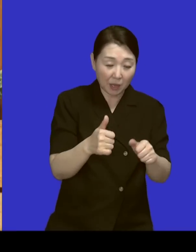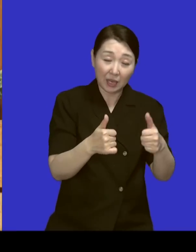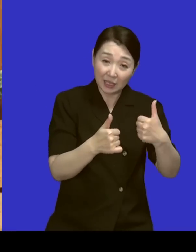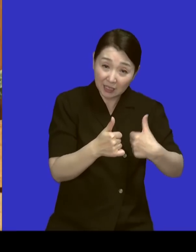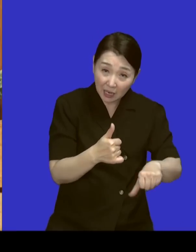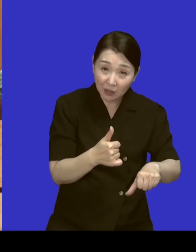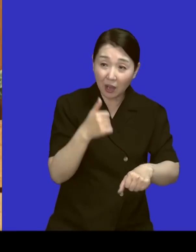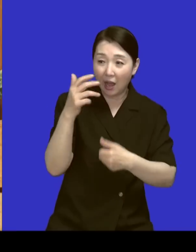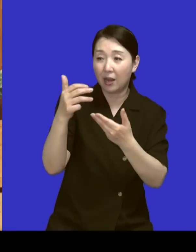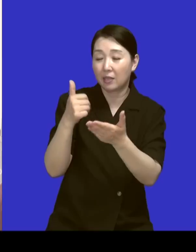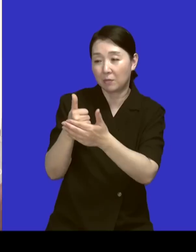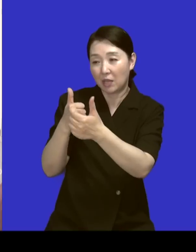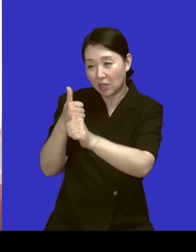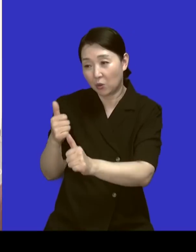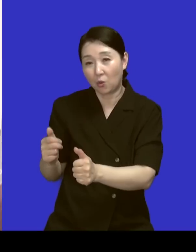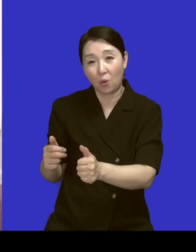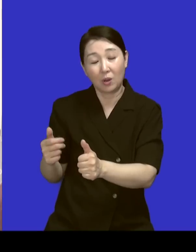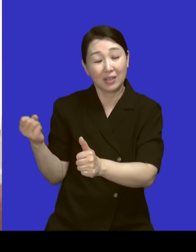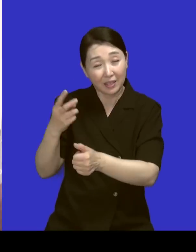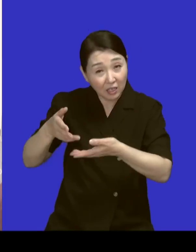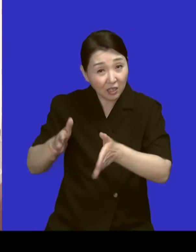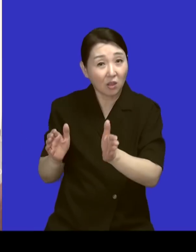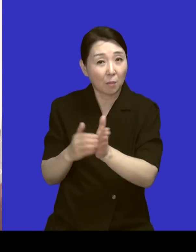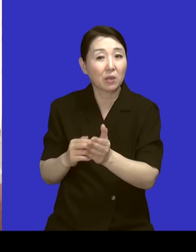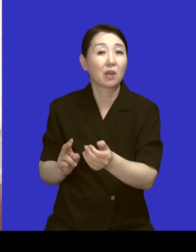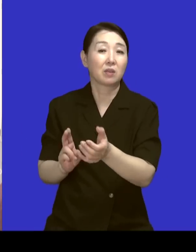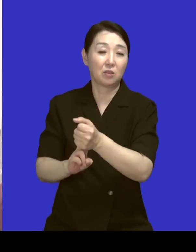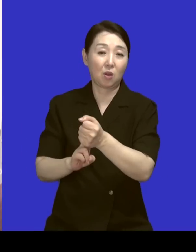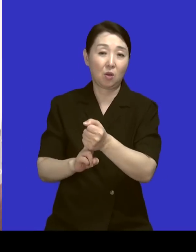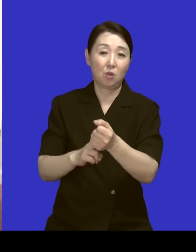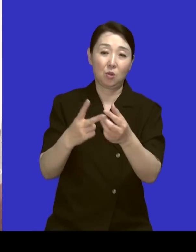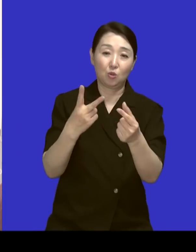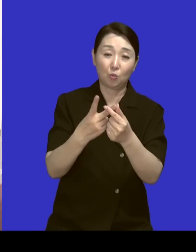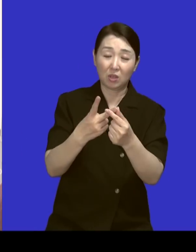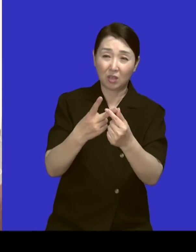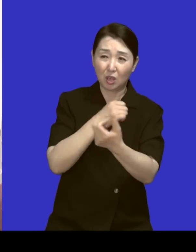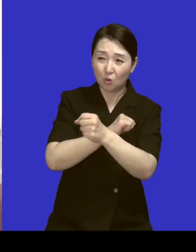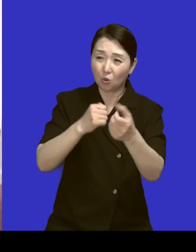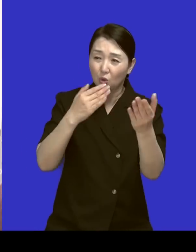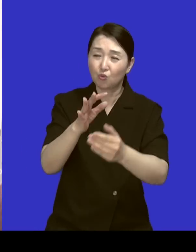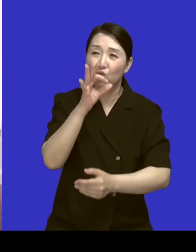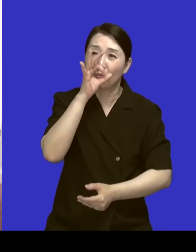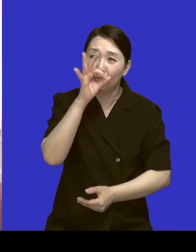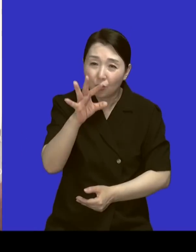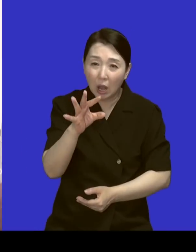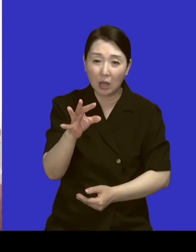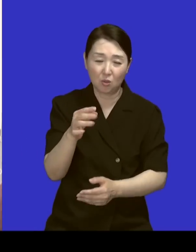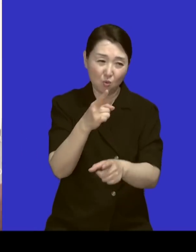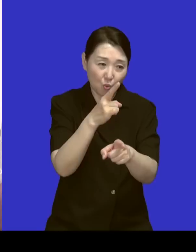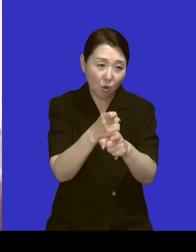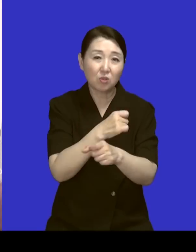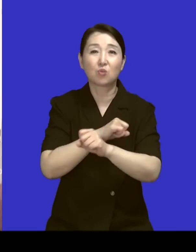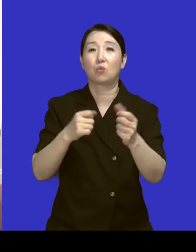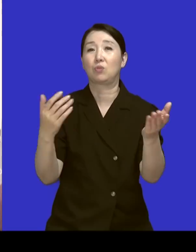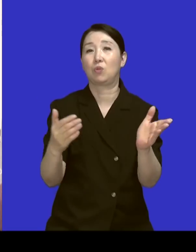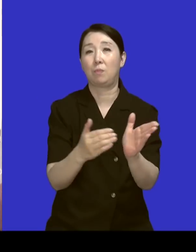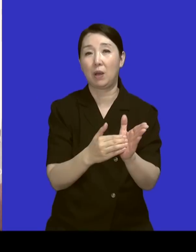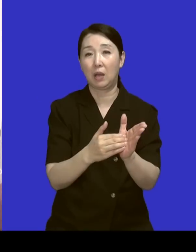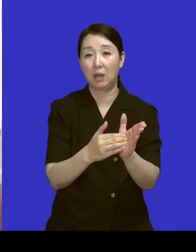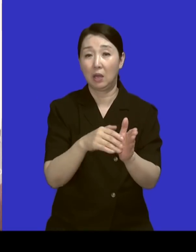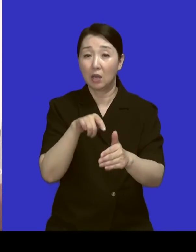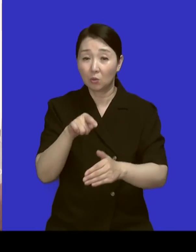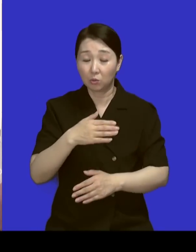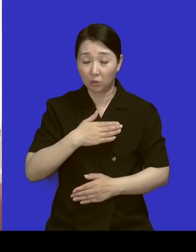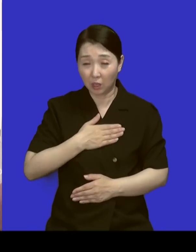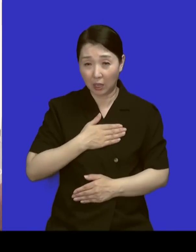게 첫 번째 기적이고 예. 두 번째로는 정말 용서할 수 없는 원수들을 용서하게 된 거잖아요. 그렇죠. 그것도 역시